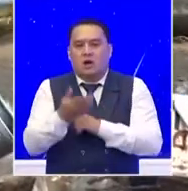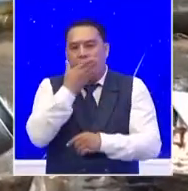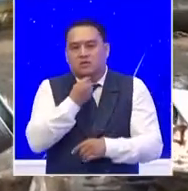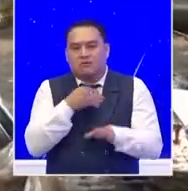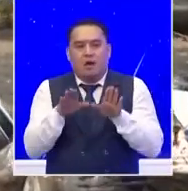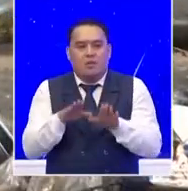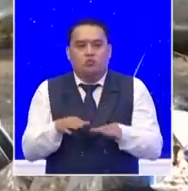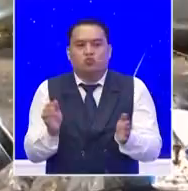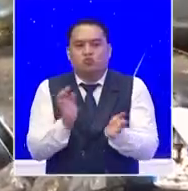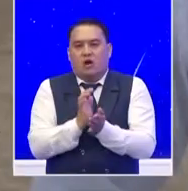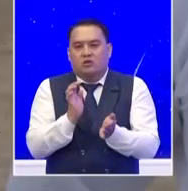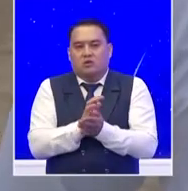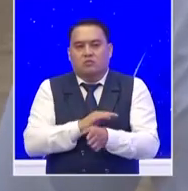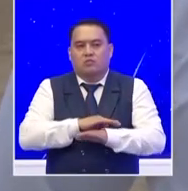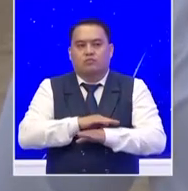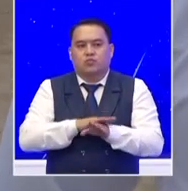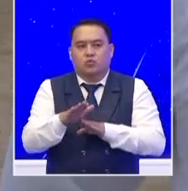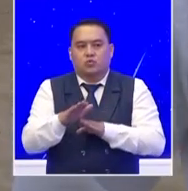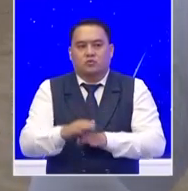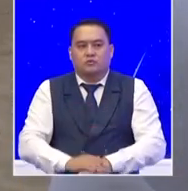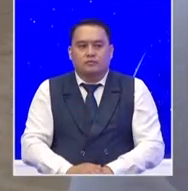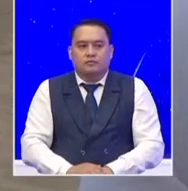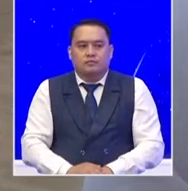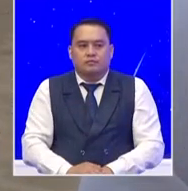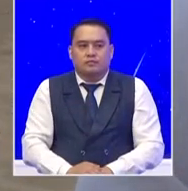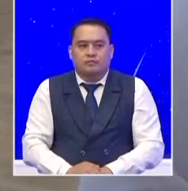уютные места в стихийные свалки.